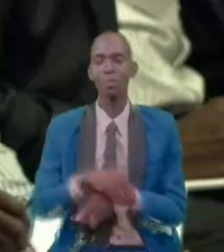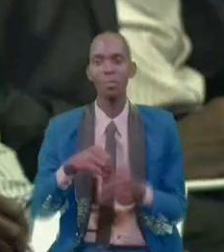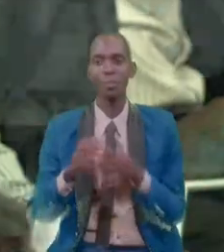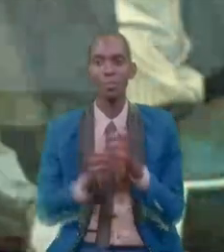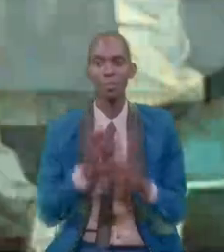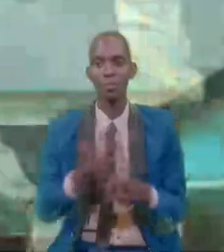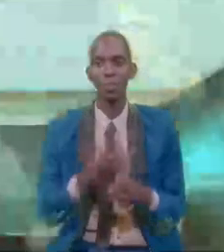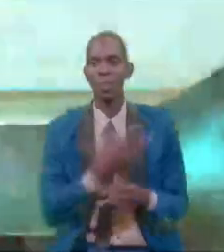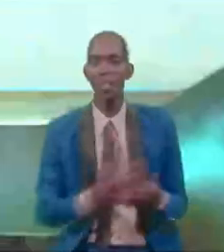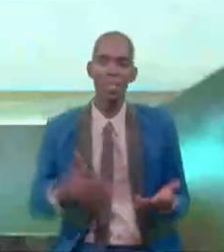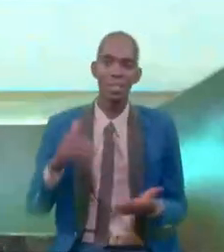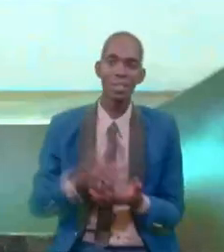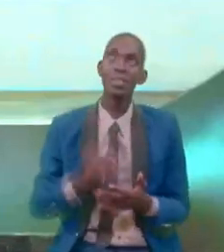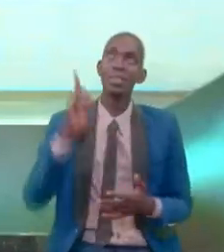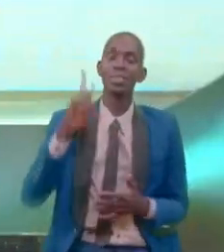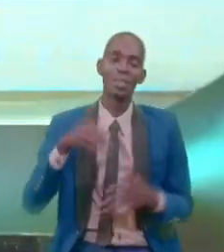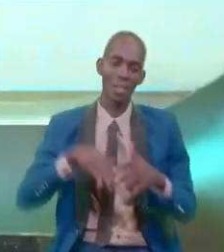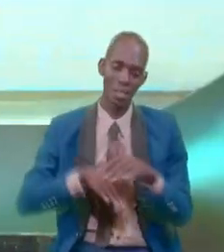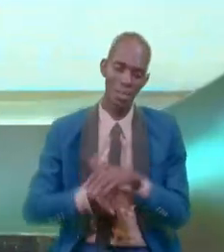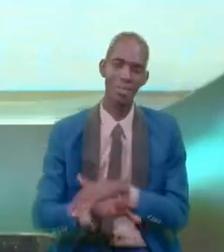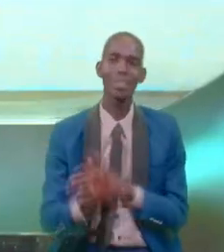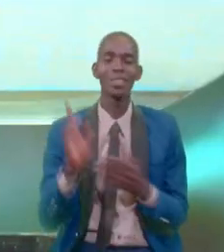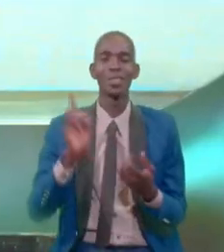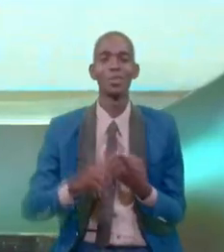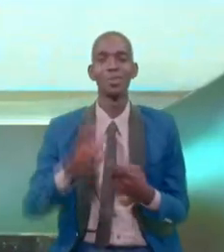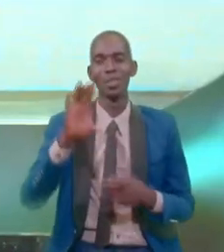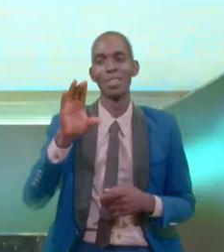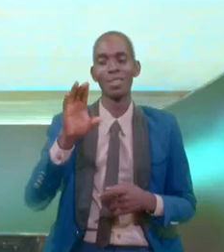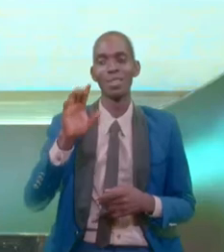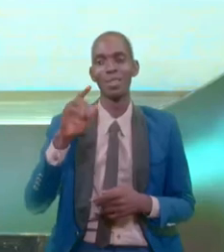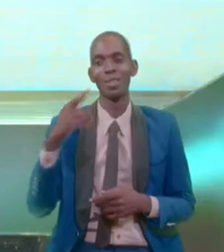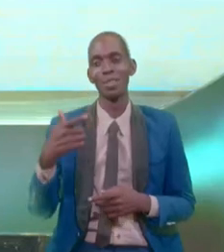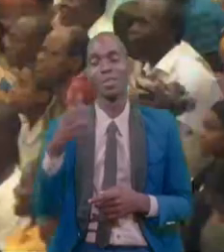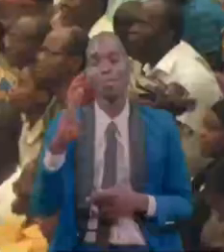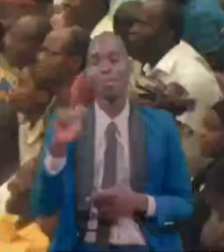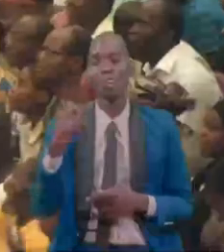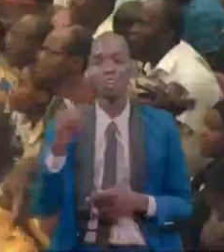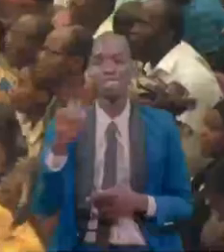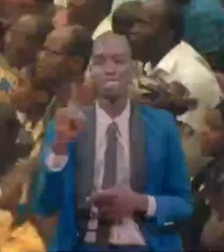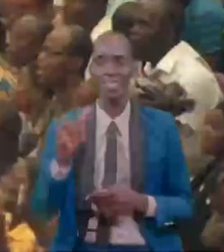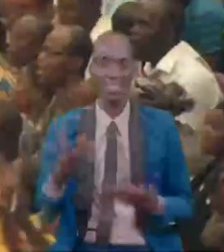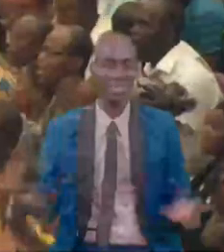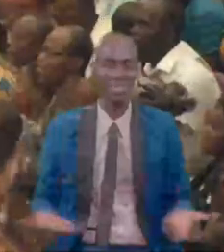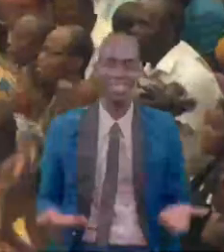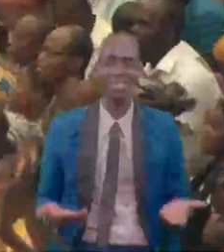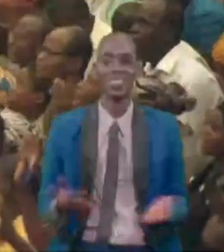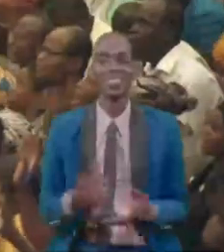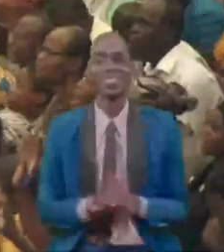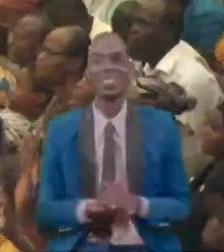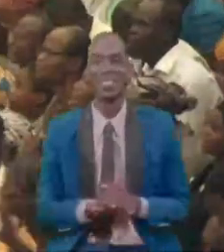Et encore, il est entré à Bagada. Jésus revient à Bagada. Est-ce que c'est l'amen que vous allez